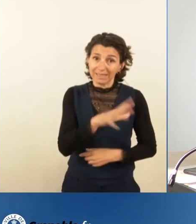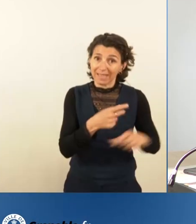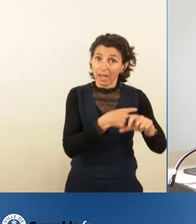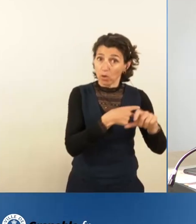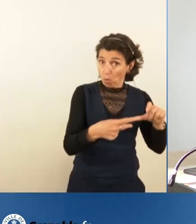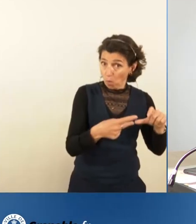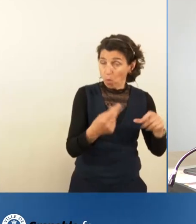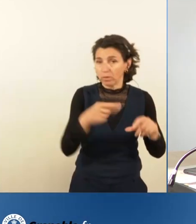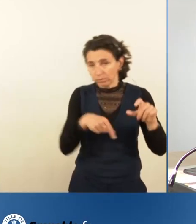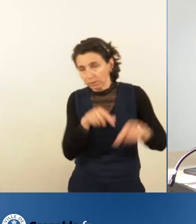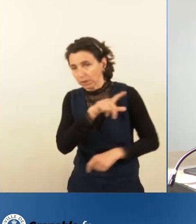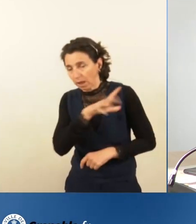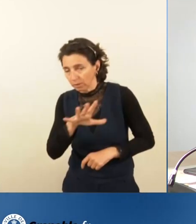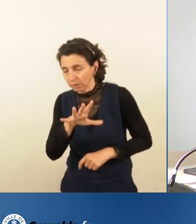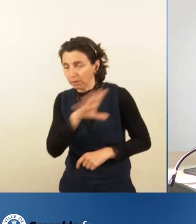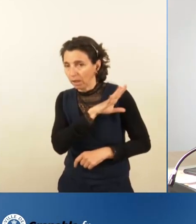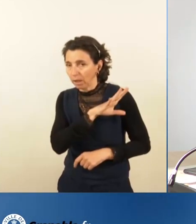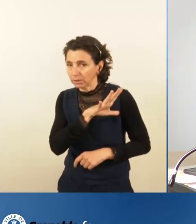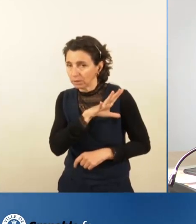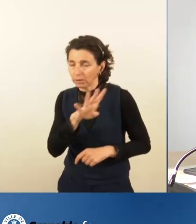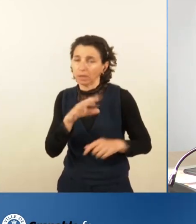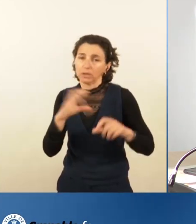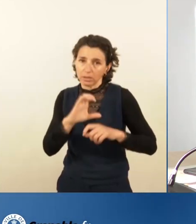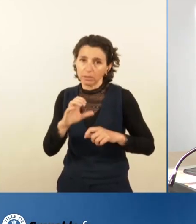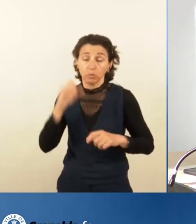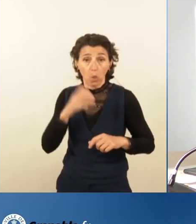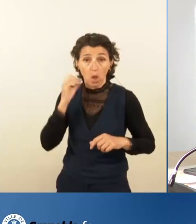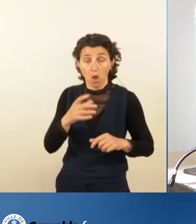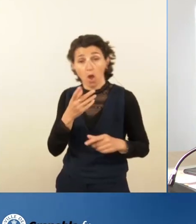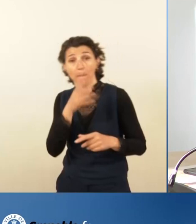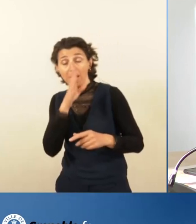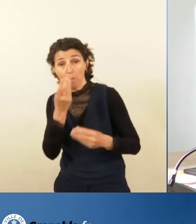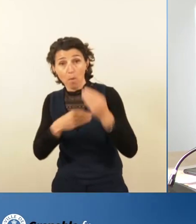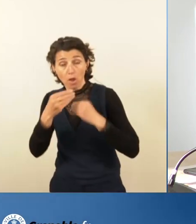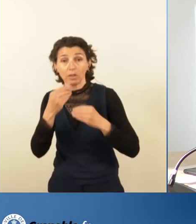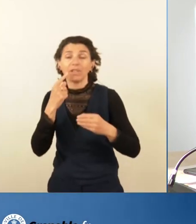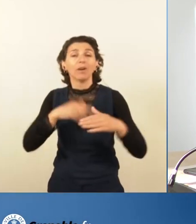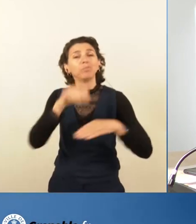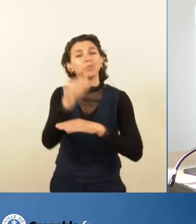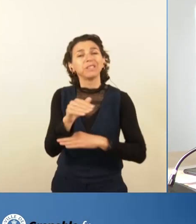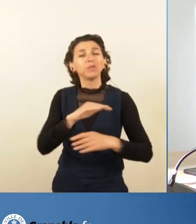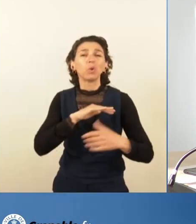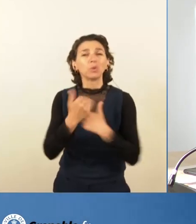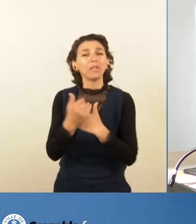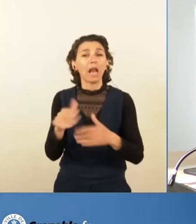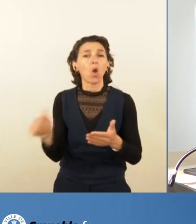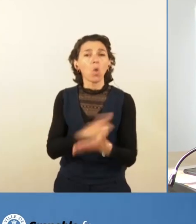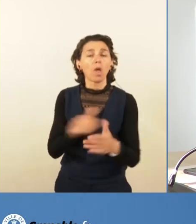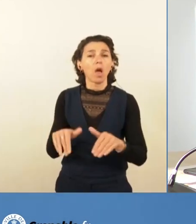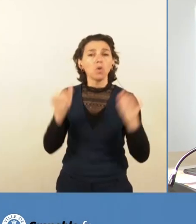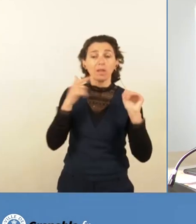au maximum s'il mange tous les jours à midi à la cantine on va retirer le fameux bouclier social qui va nous faire économiser